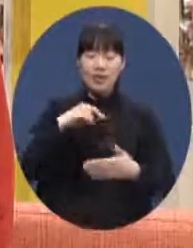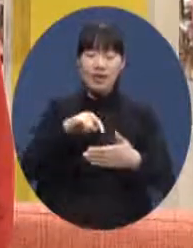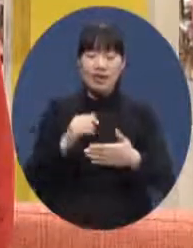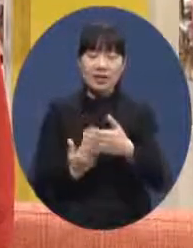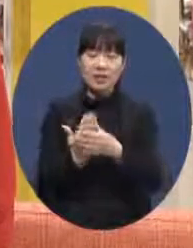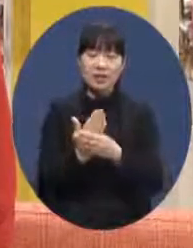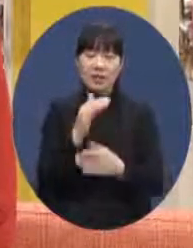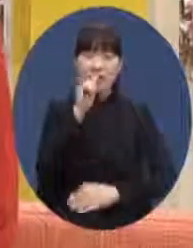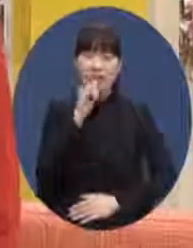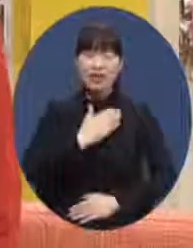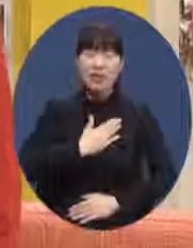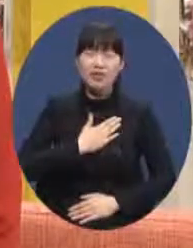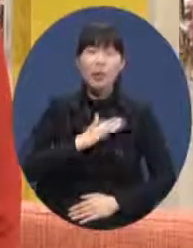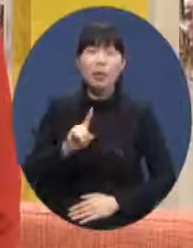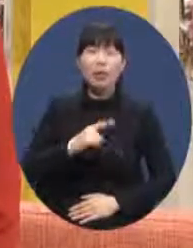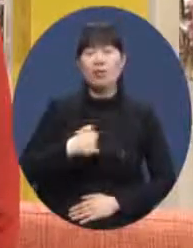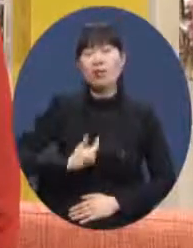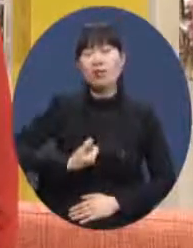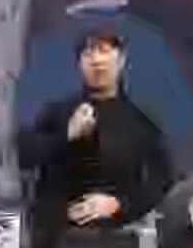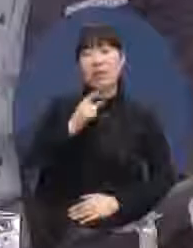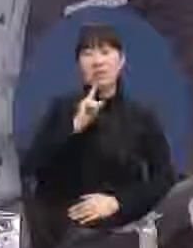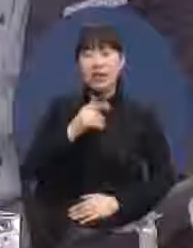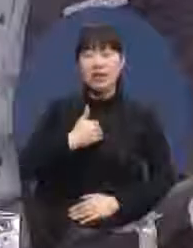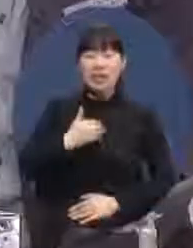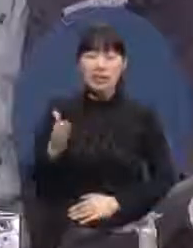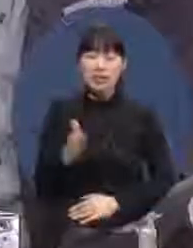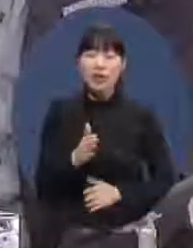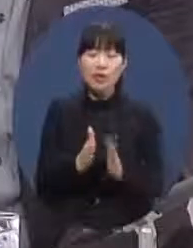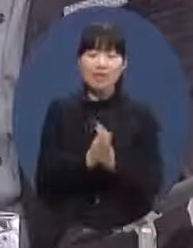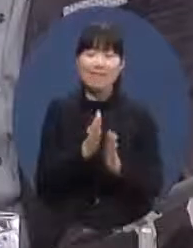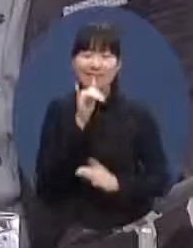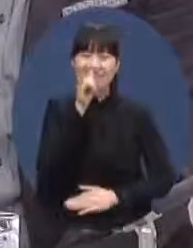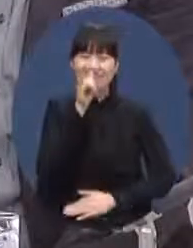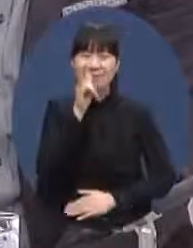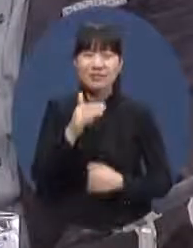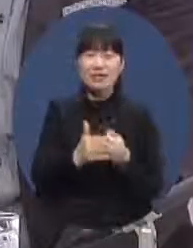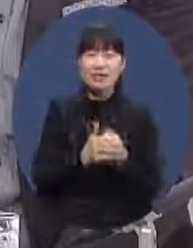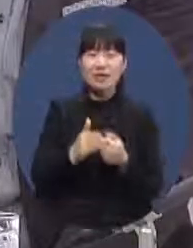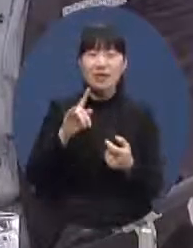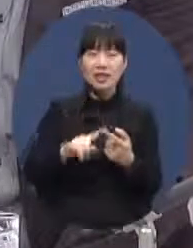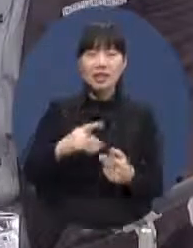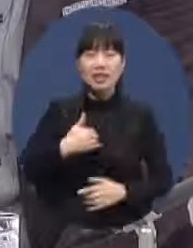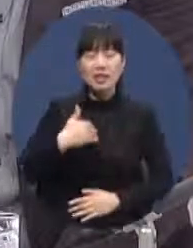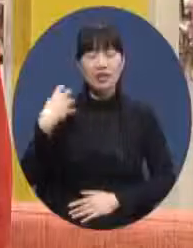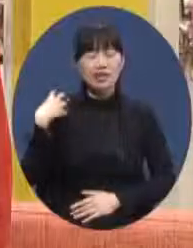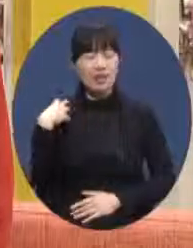일어나는 감정은 내 것이다. 나에서부터 출발이 되는 것이다. 네. 그래서 이것을